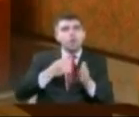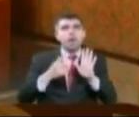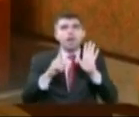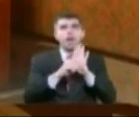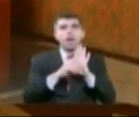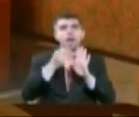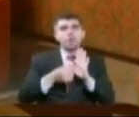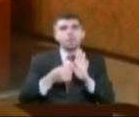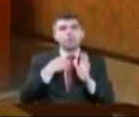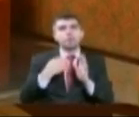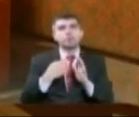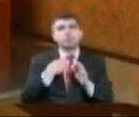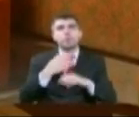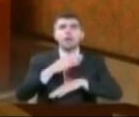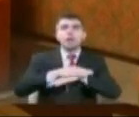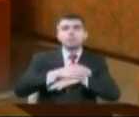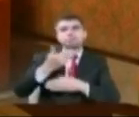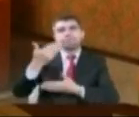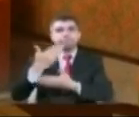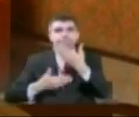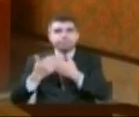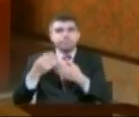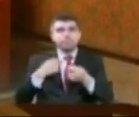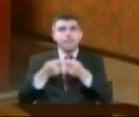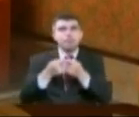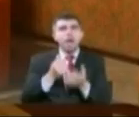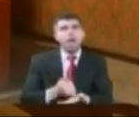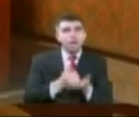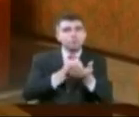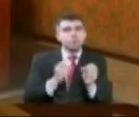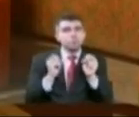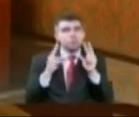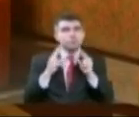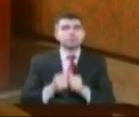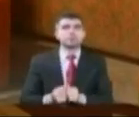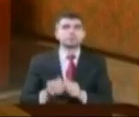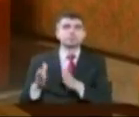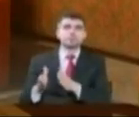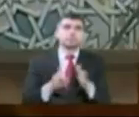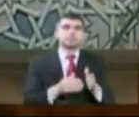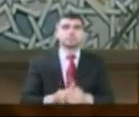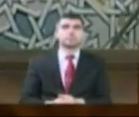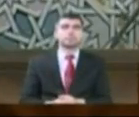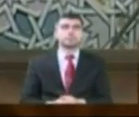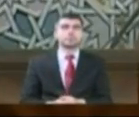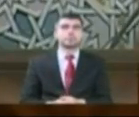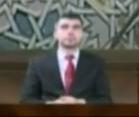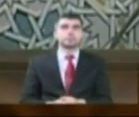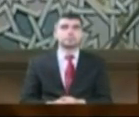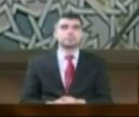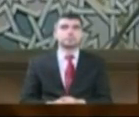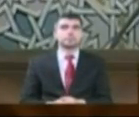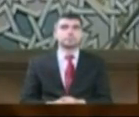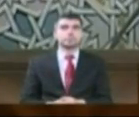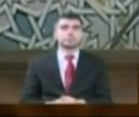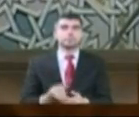معايير إنسانية، ولكن نحرص على صيانة الوقف ومردوديته. شكرا. شكرا سيد. تعقيب سيد